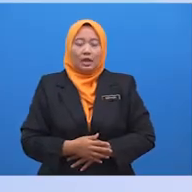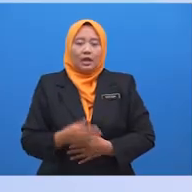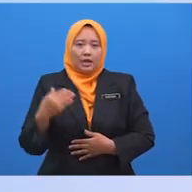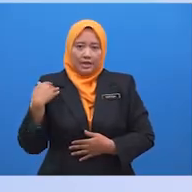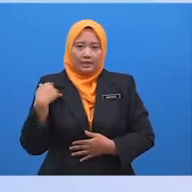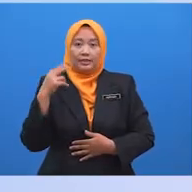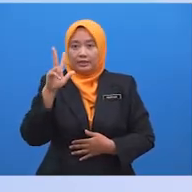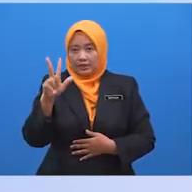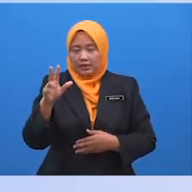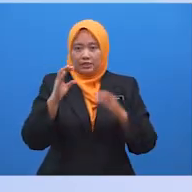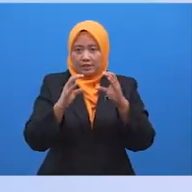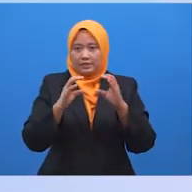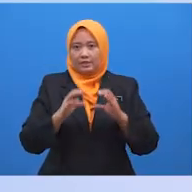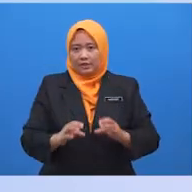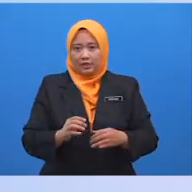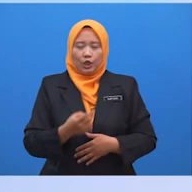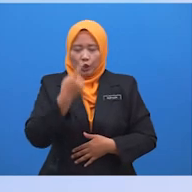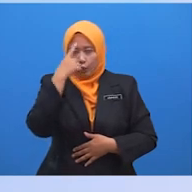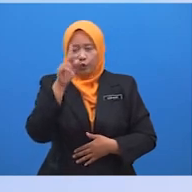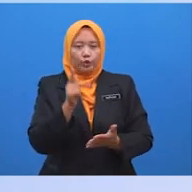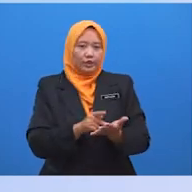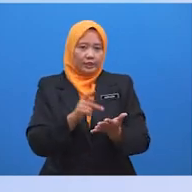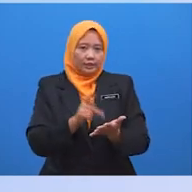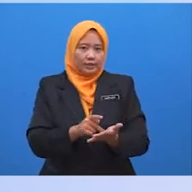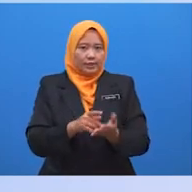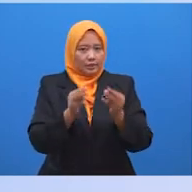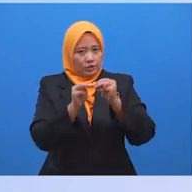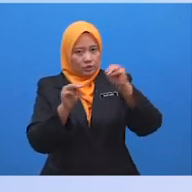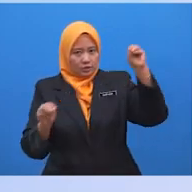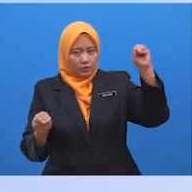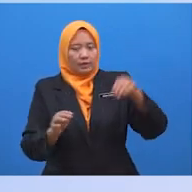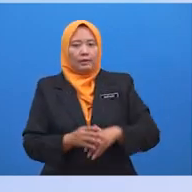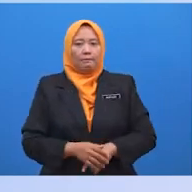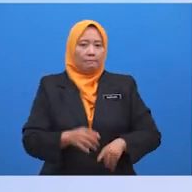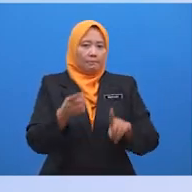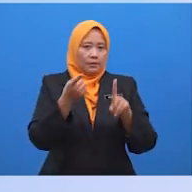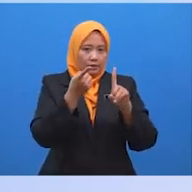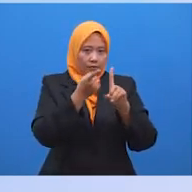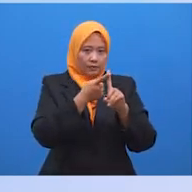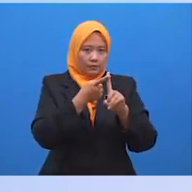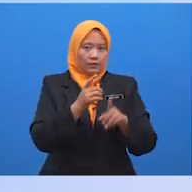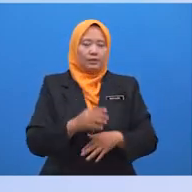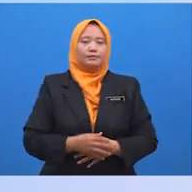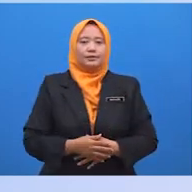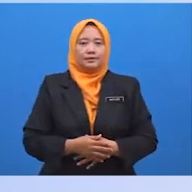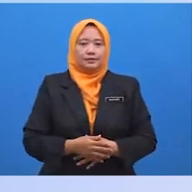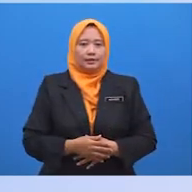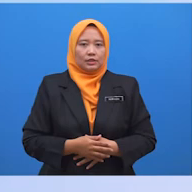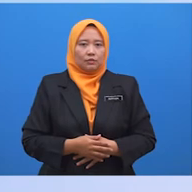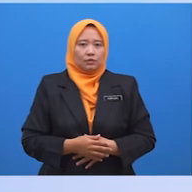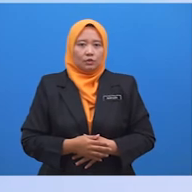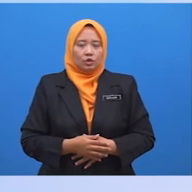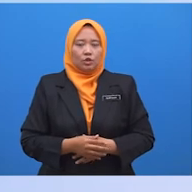Ada 3 cara untuk mengira kecerunan satu garis lurus. Yang